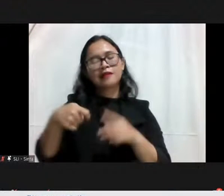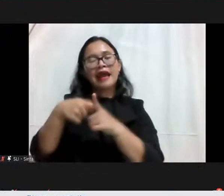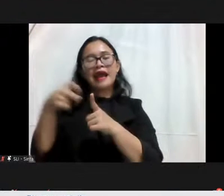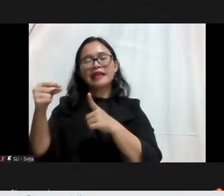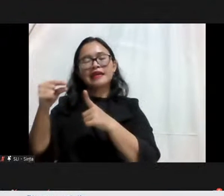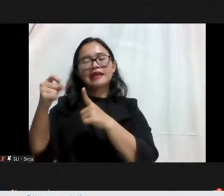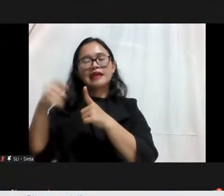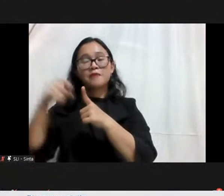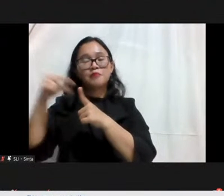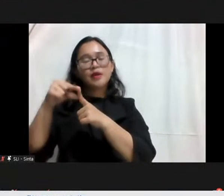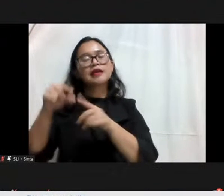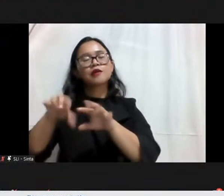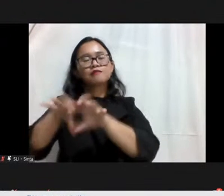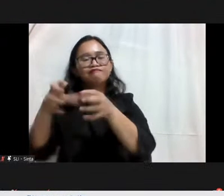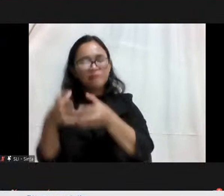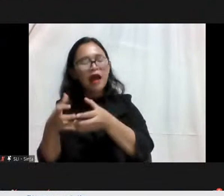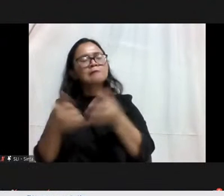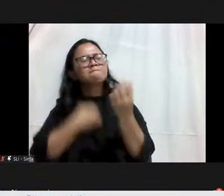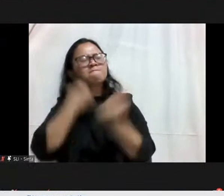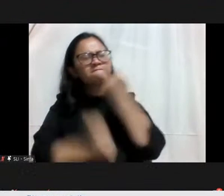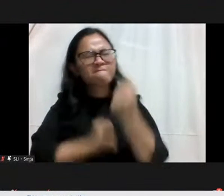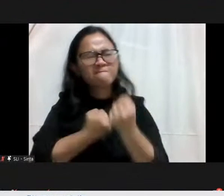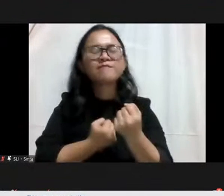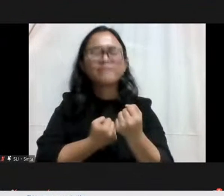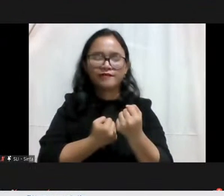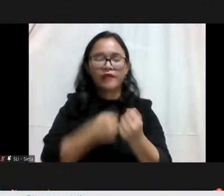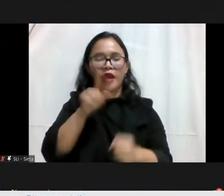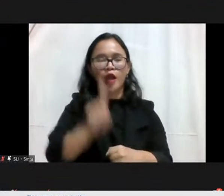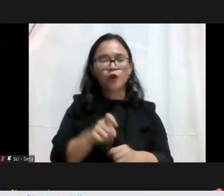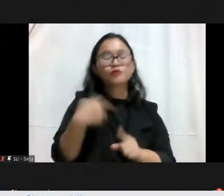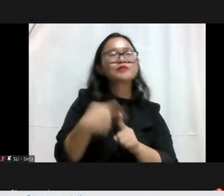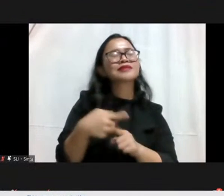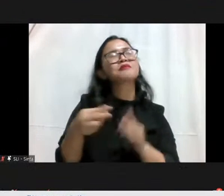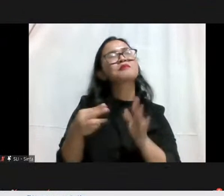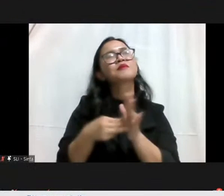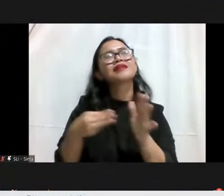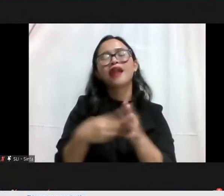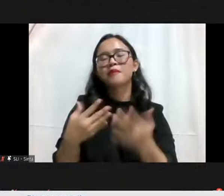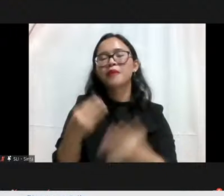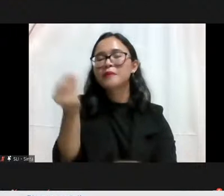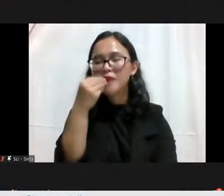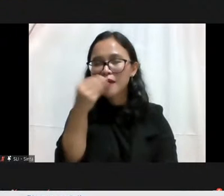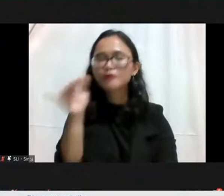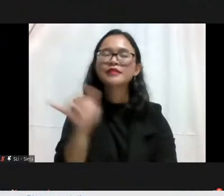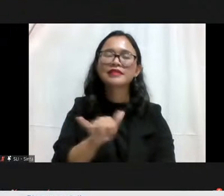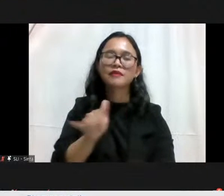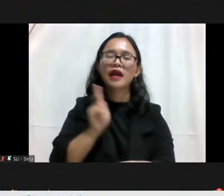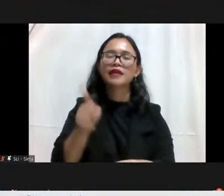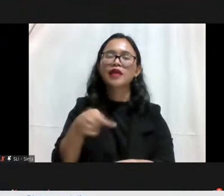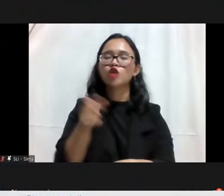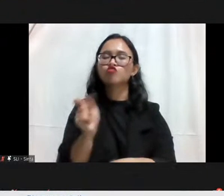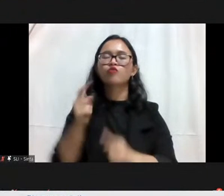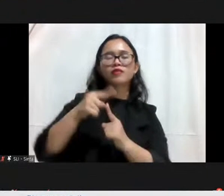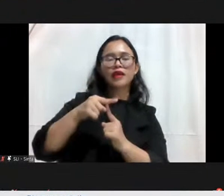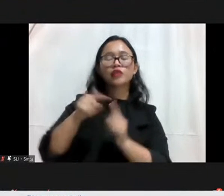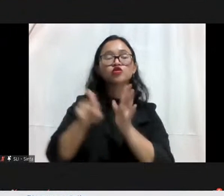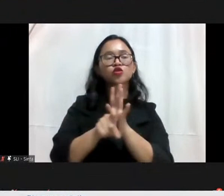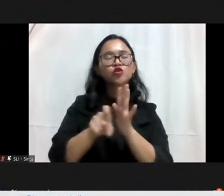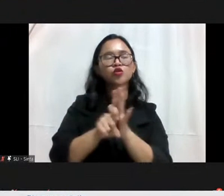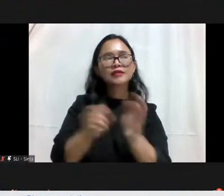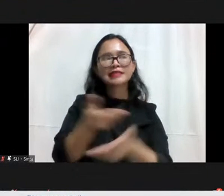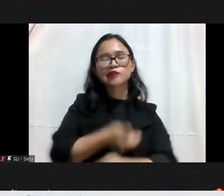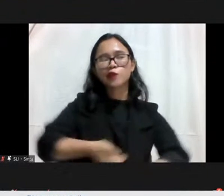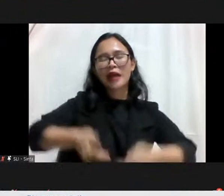dialogkan dari sisi konsumsi ini juga ada problem terkait denganid kalau kita dalam situasi krisis dalam